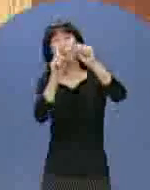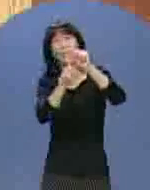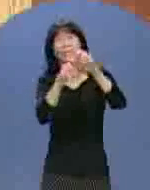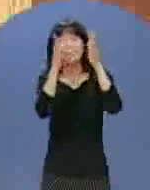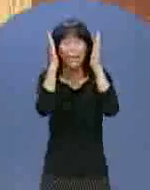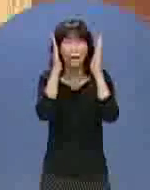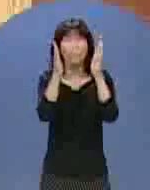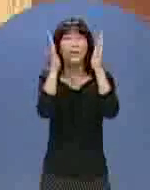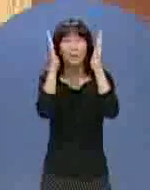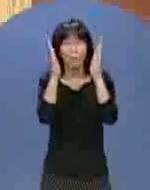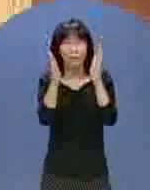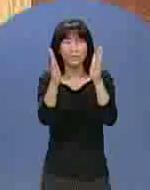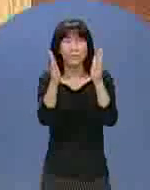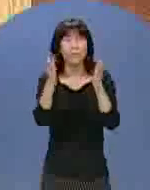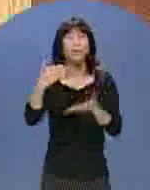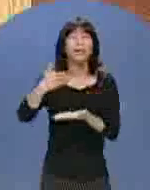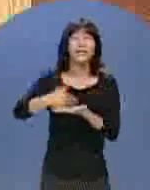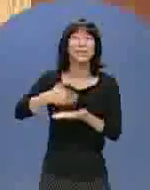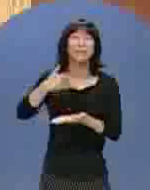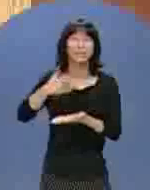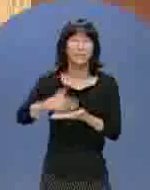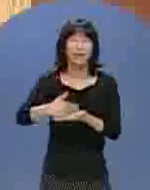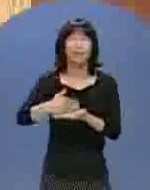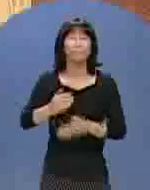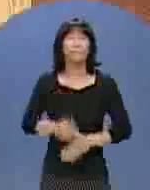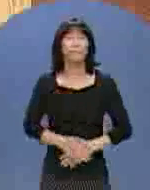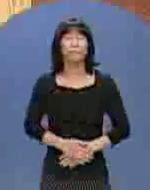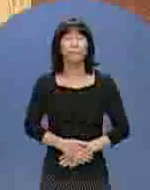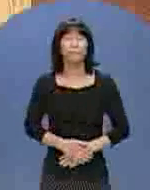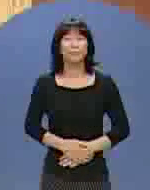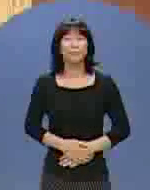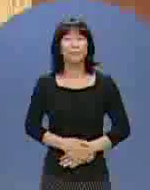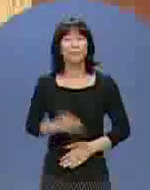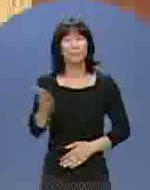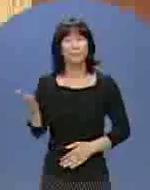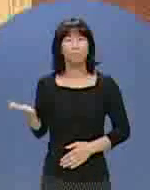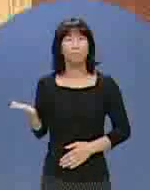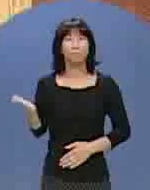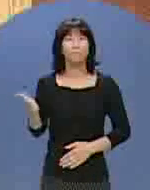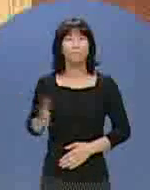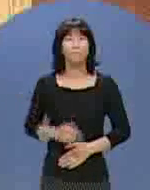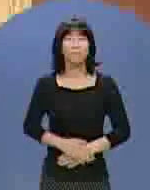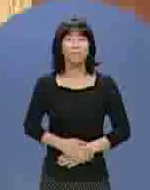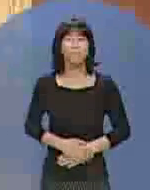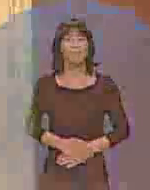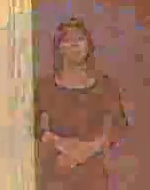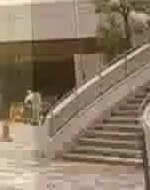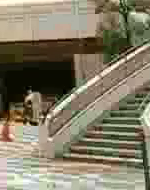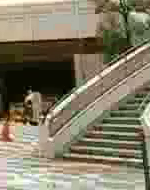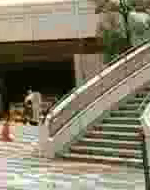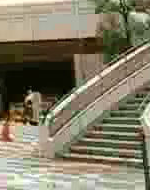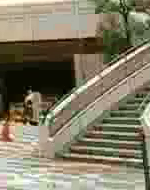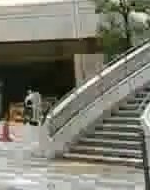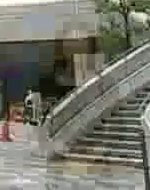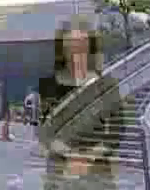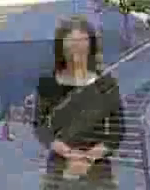きますと話されました。では続いての話題です。